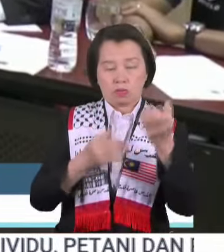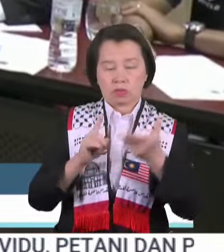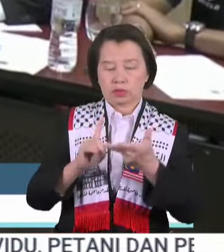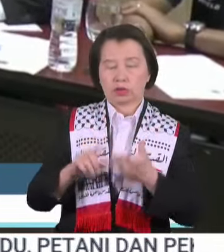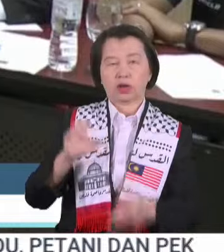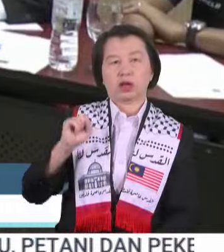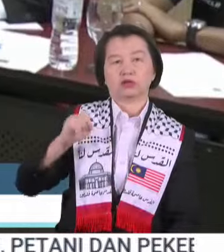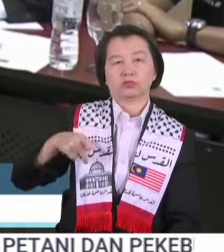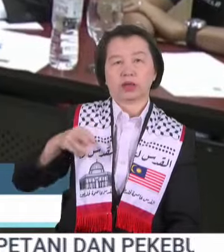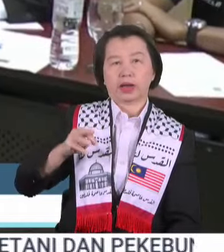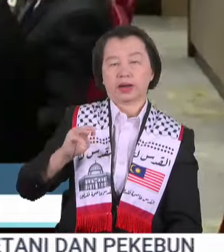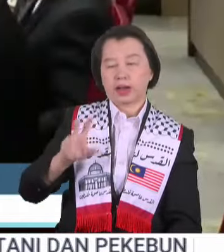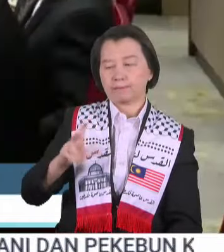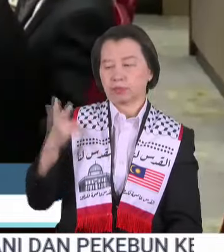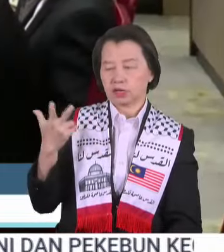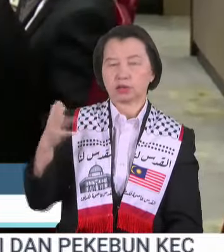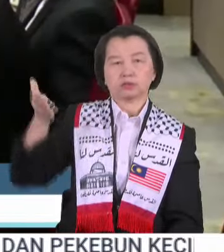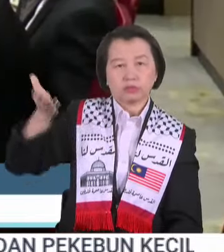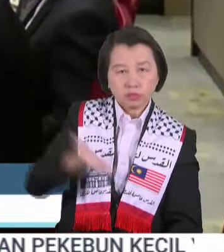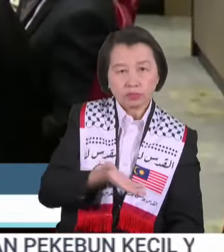SPRM.